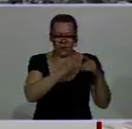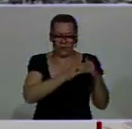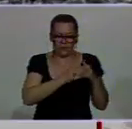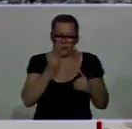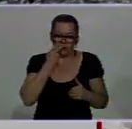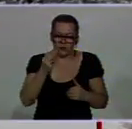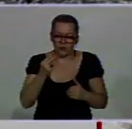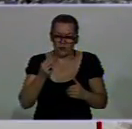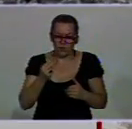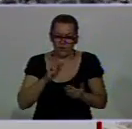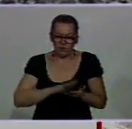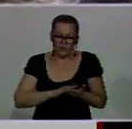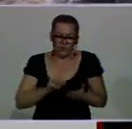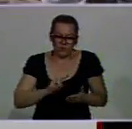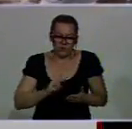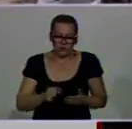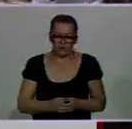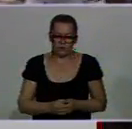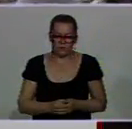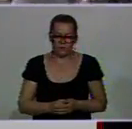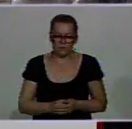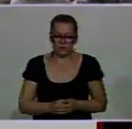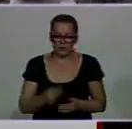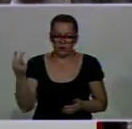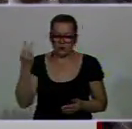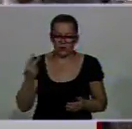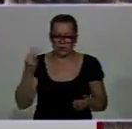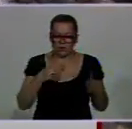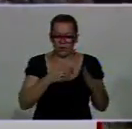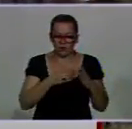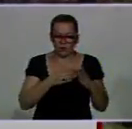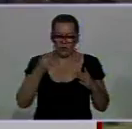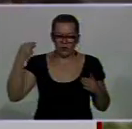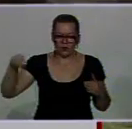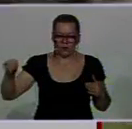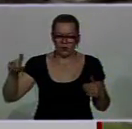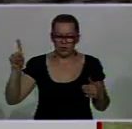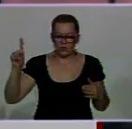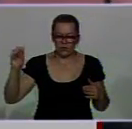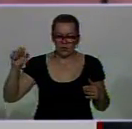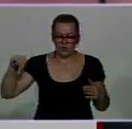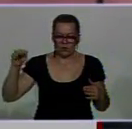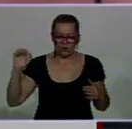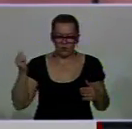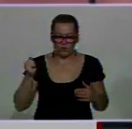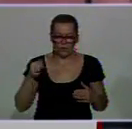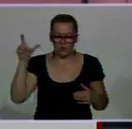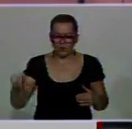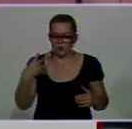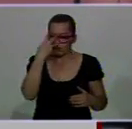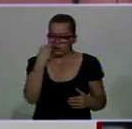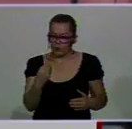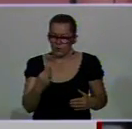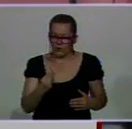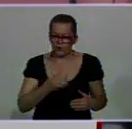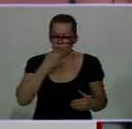recupera, ce se poate, ce nu, luăm de la capăt. Cea de-a doua casă evacuată a fost a familiei Genunche. Oamenii sunt supărați și spun că dacă autoritățile